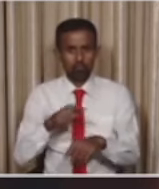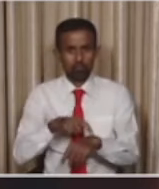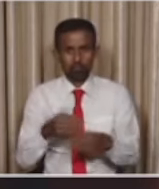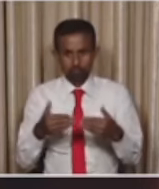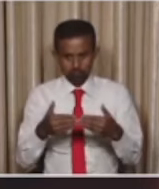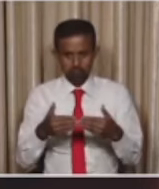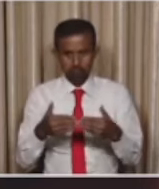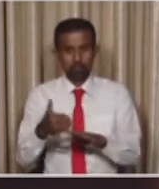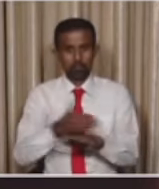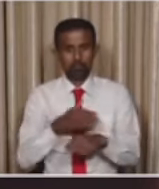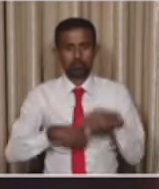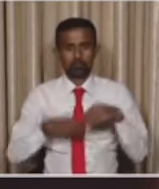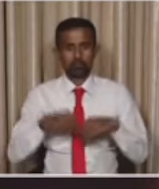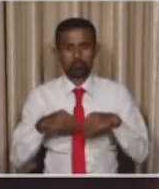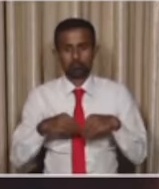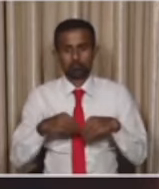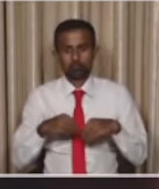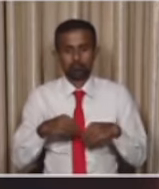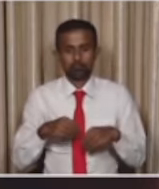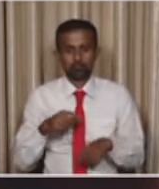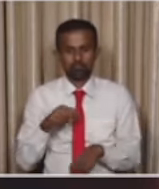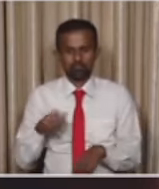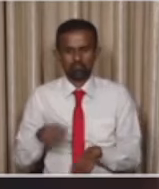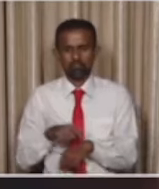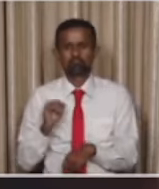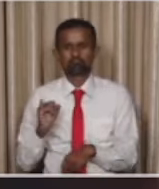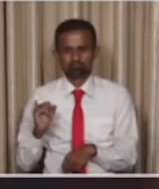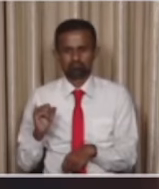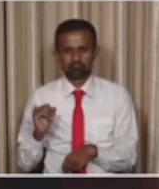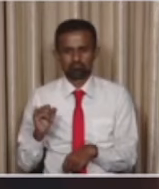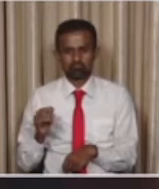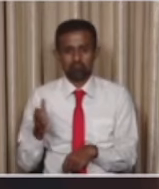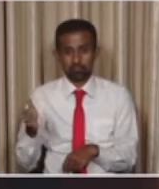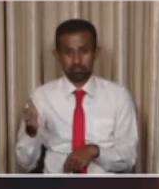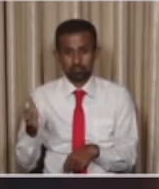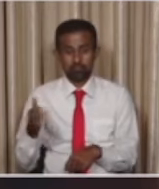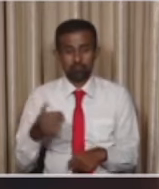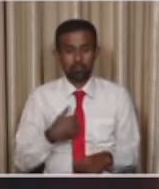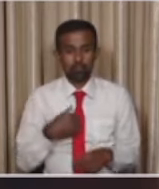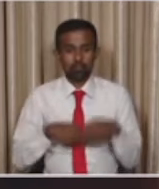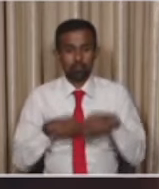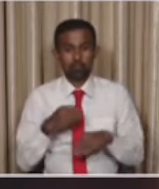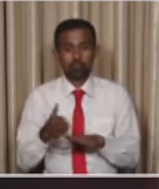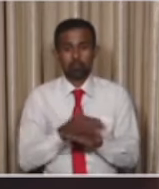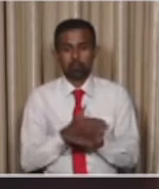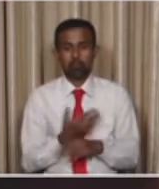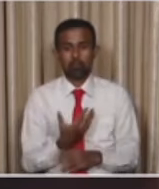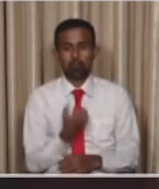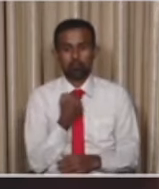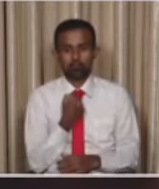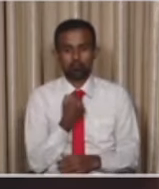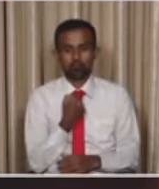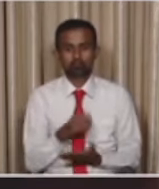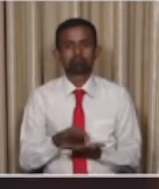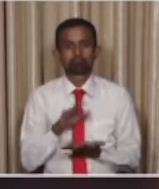ඊට කලින් අපි ඡන්දේ තියාගන්න. දැන් නීච වෙලා තියෙන්නේ. දැන් නීච වෙලා තියෙන නිසා අපිට ඡන්දේ කලින් තියාගන්න